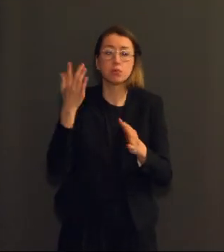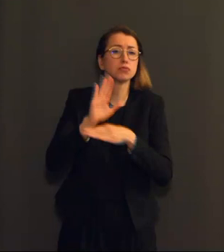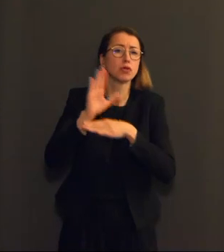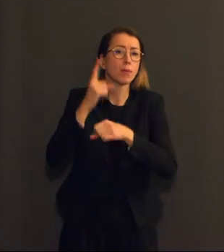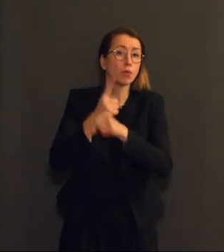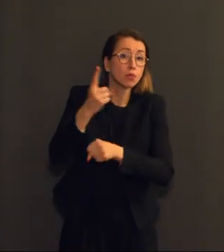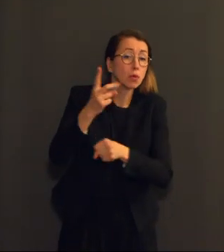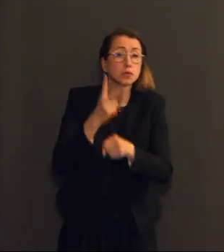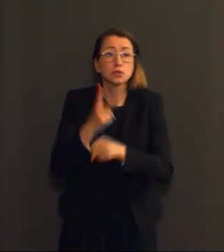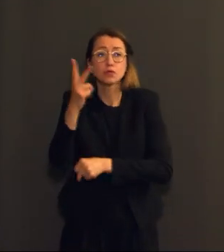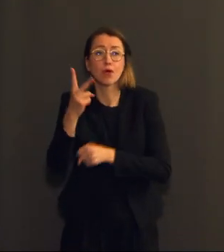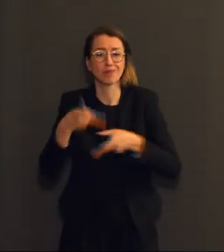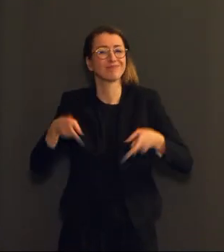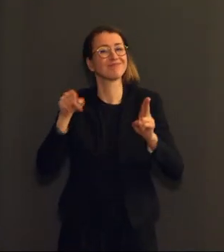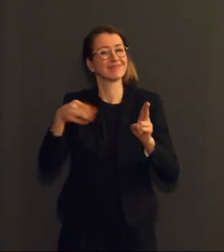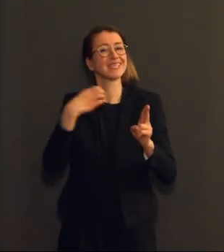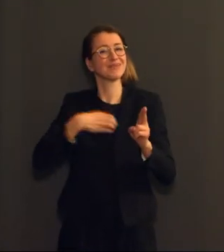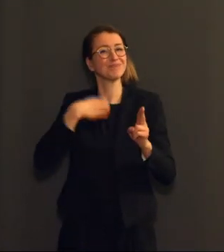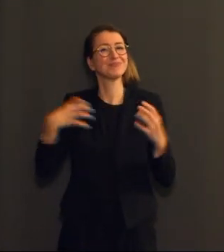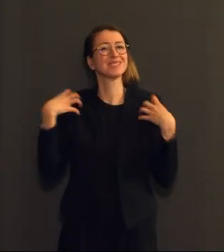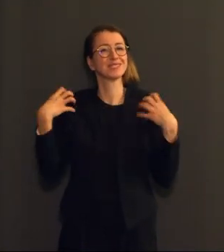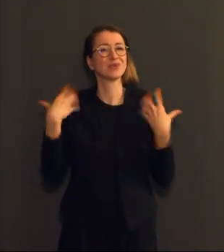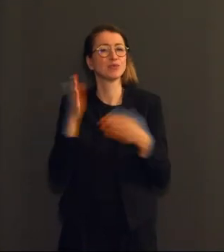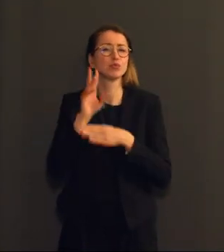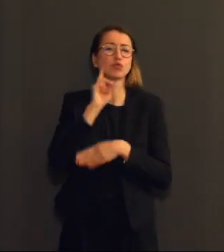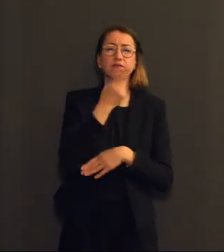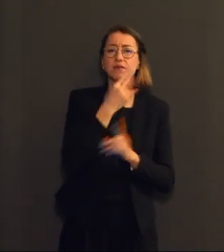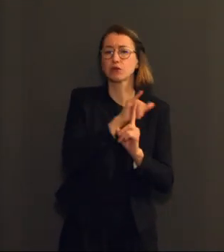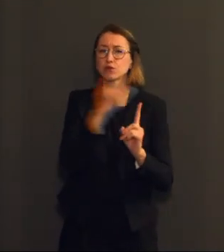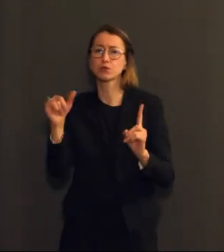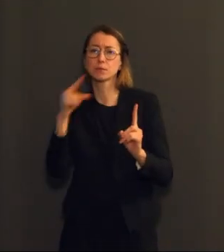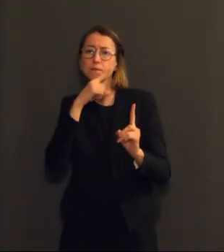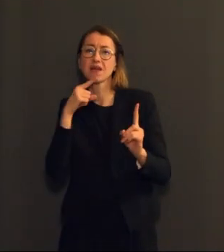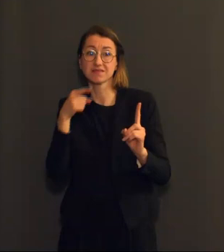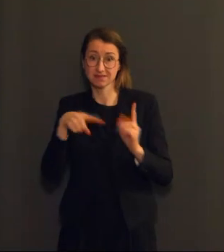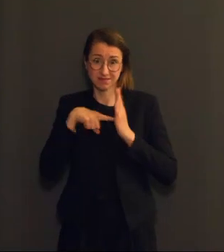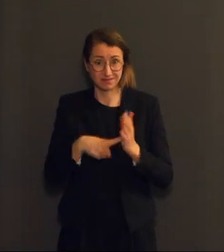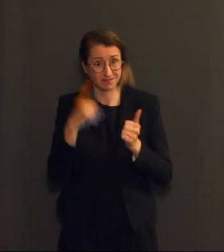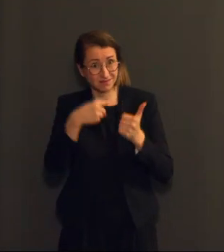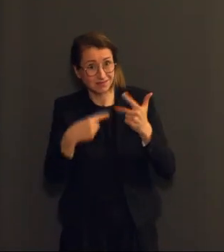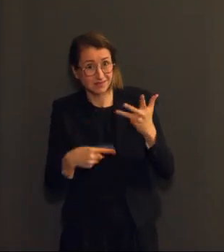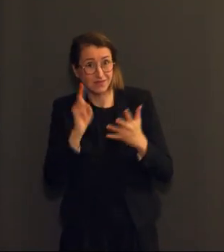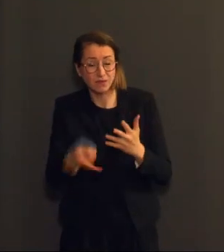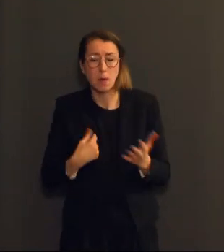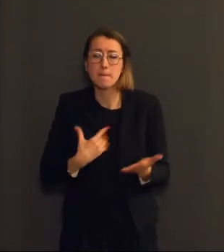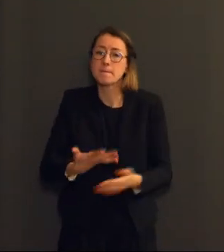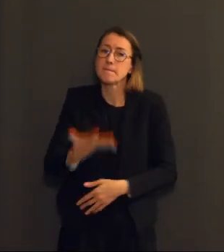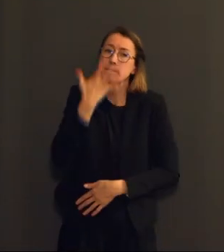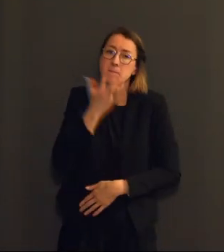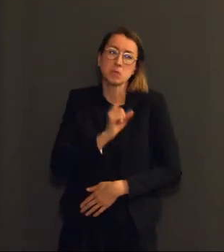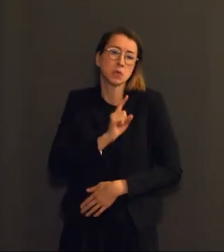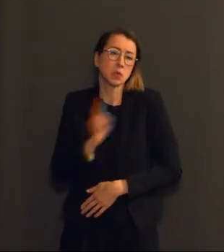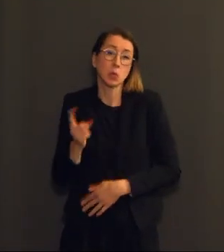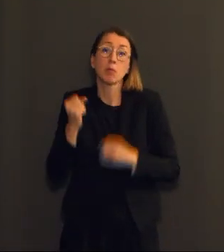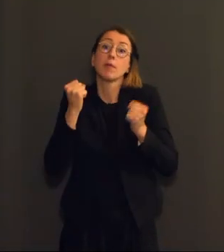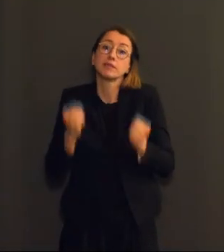d'après, entre janvier et mars. Mais il est possible que le conseil, d'une part à la population en général, d'autre part plus particulièrement